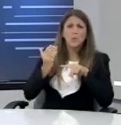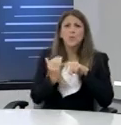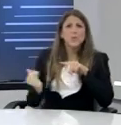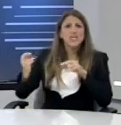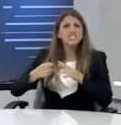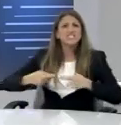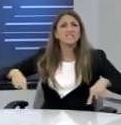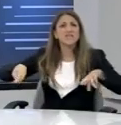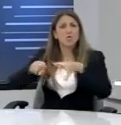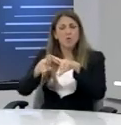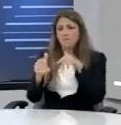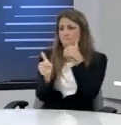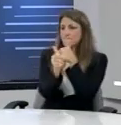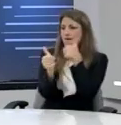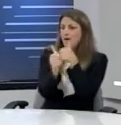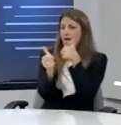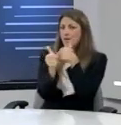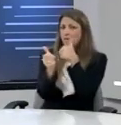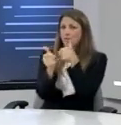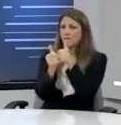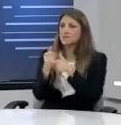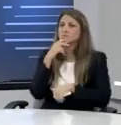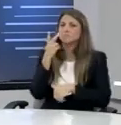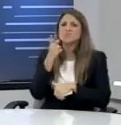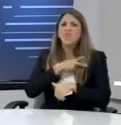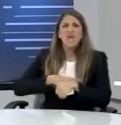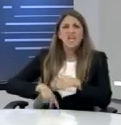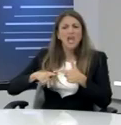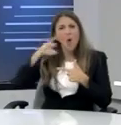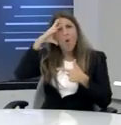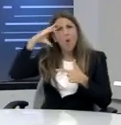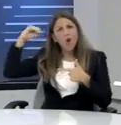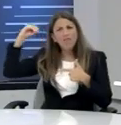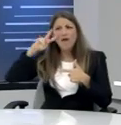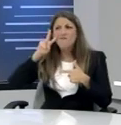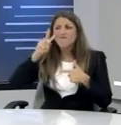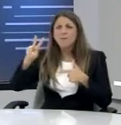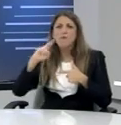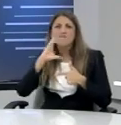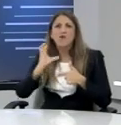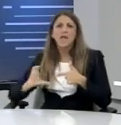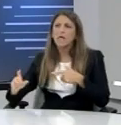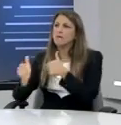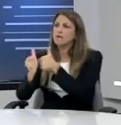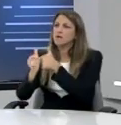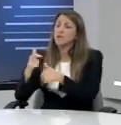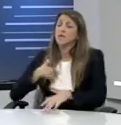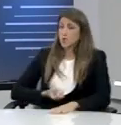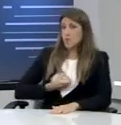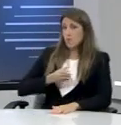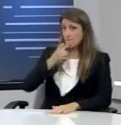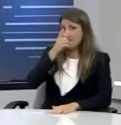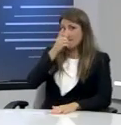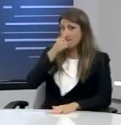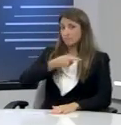Κορυφής παρακολουθούσε την Δανία και την Ολλανδία να ασχολούνται με τα Δυτικά Βαλκάνια. Και είμαστε περήφανοι